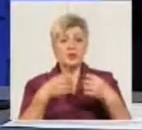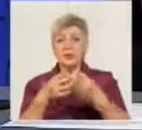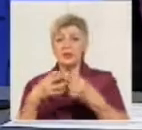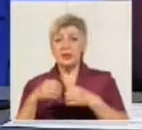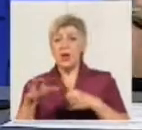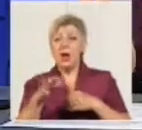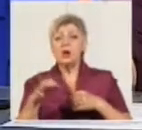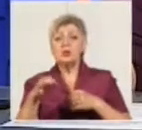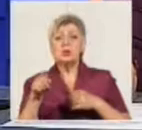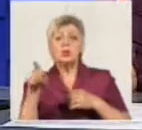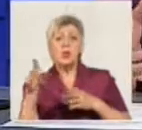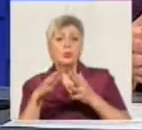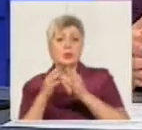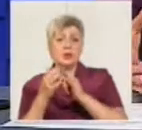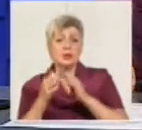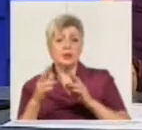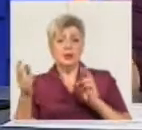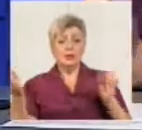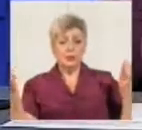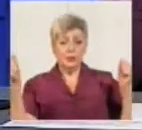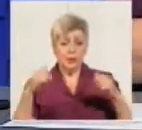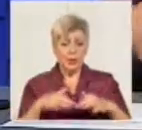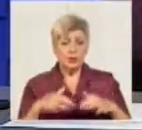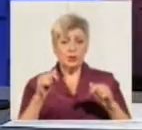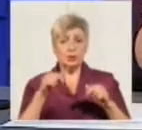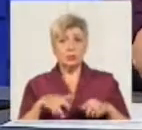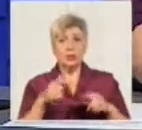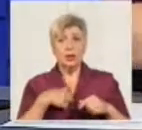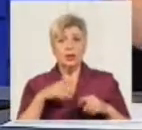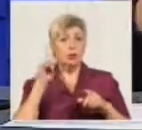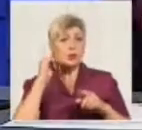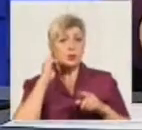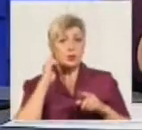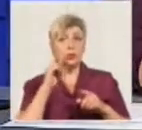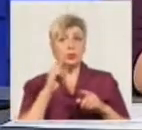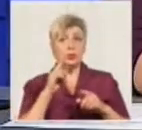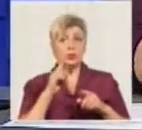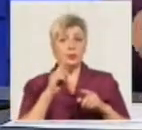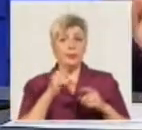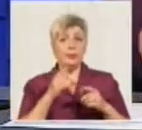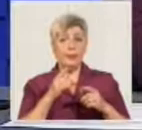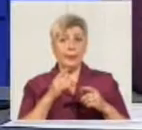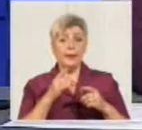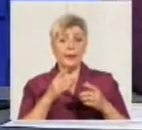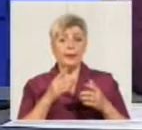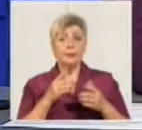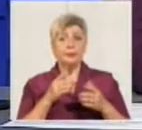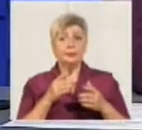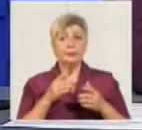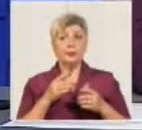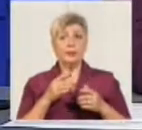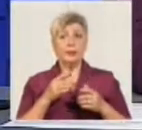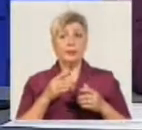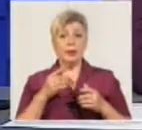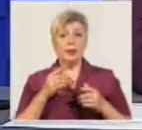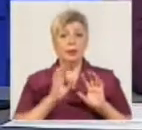якийсь захід, на концерт, і вони чують, що ми розповідаємо, або ми десь зустрічаємось з представниками влади.